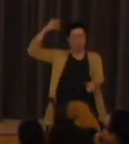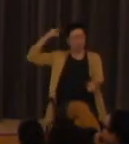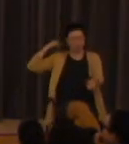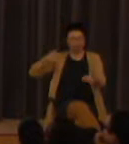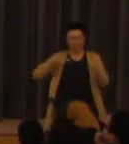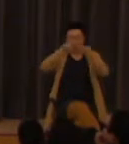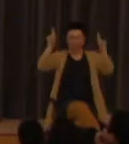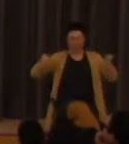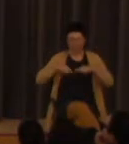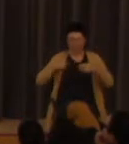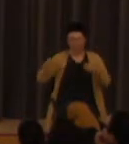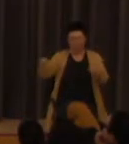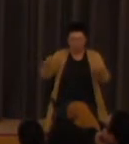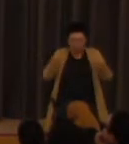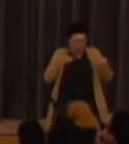encara